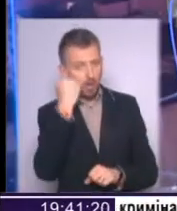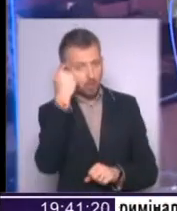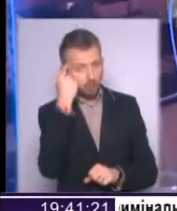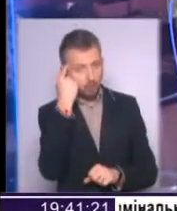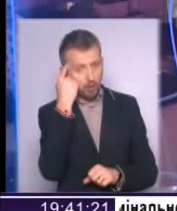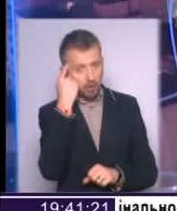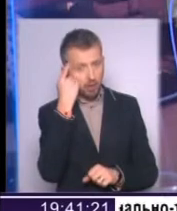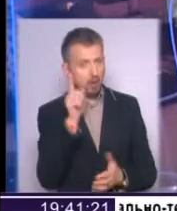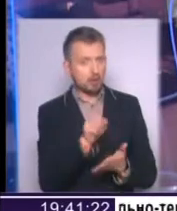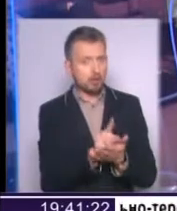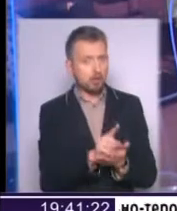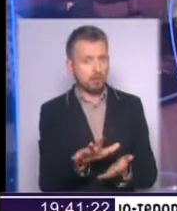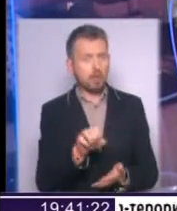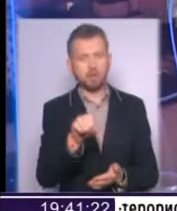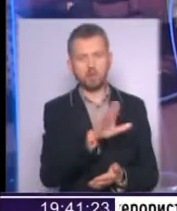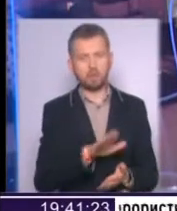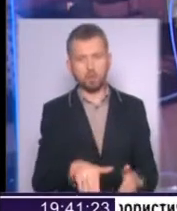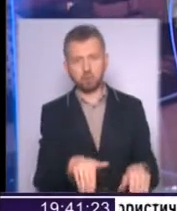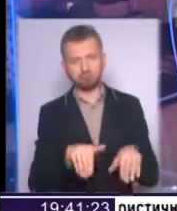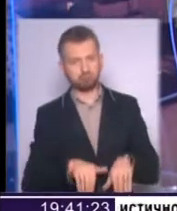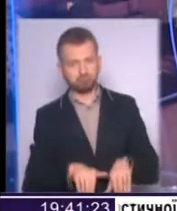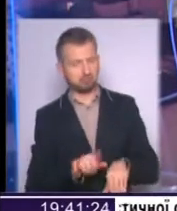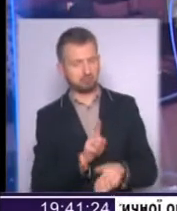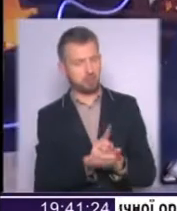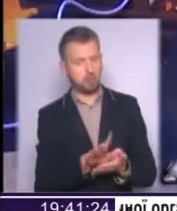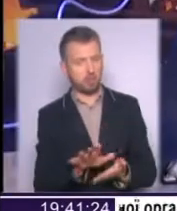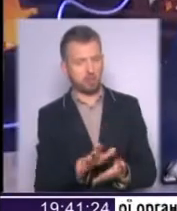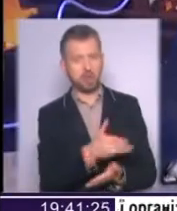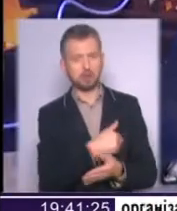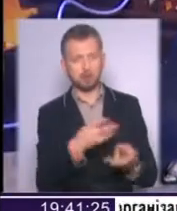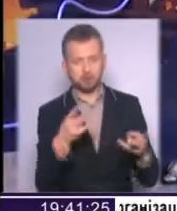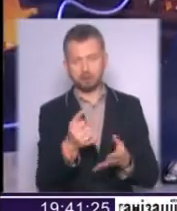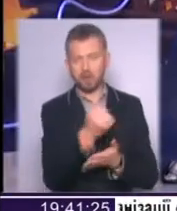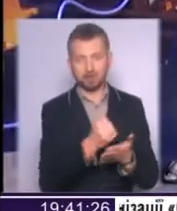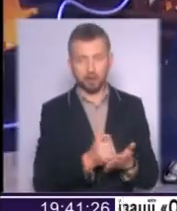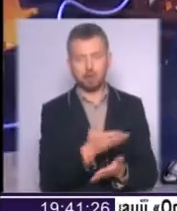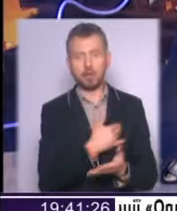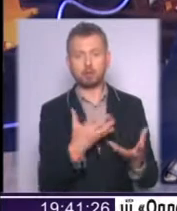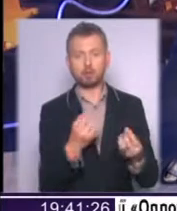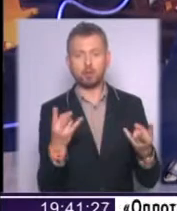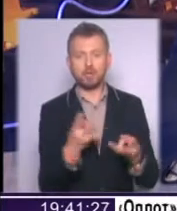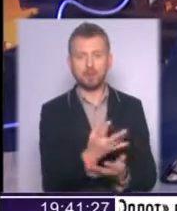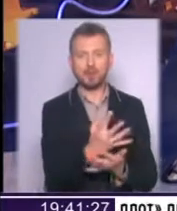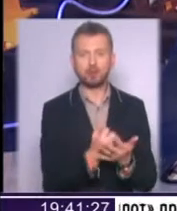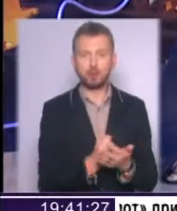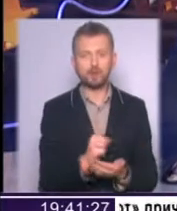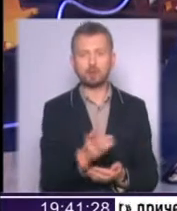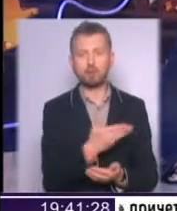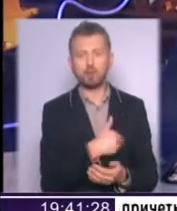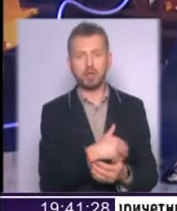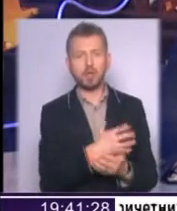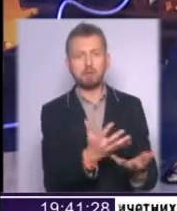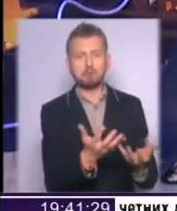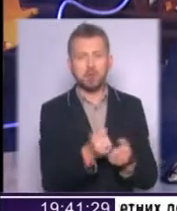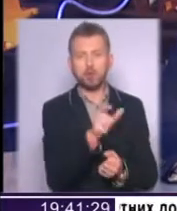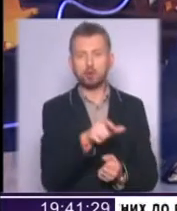не повинна бути Європа. Угу. Це однозначно. Нам, звичайно, потрібна зброя, але нам ще потрібні ресурси для того, щоб ми прихистили тих